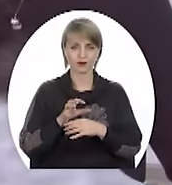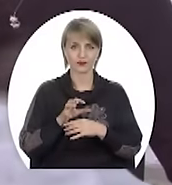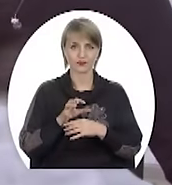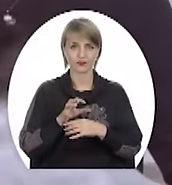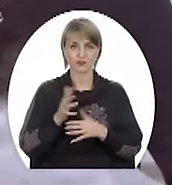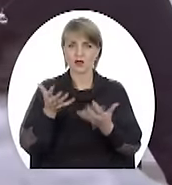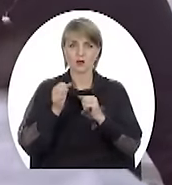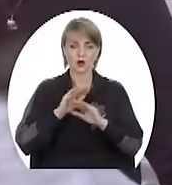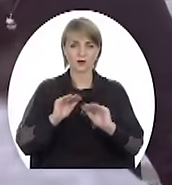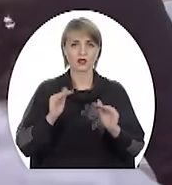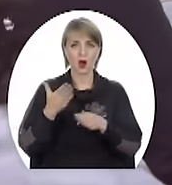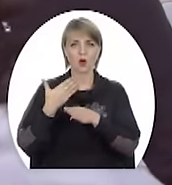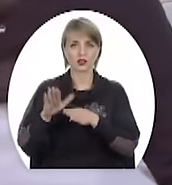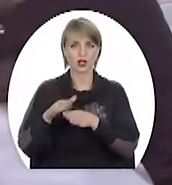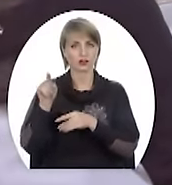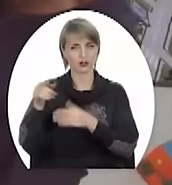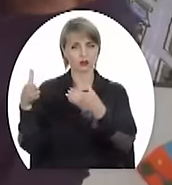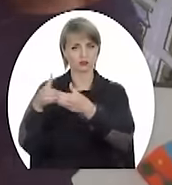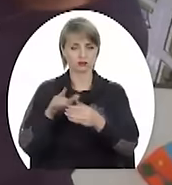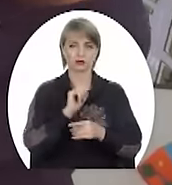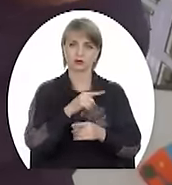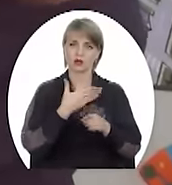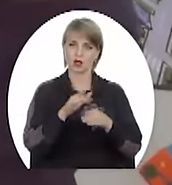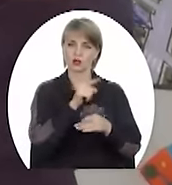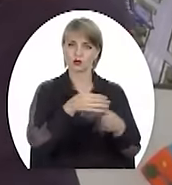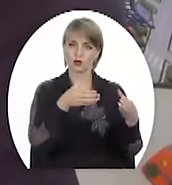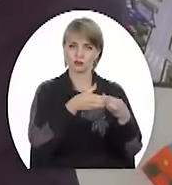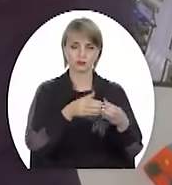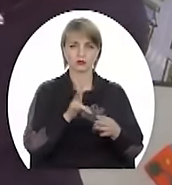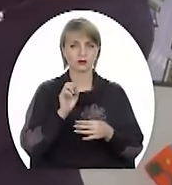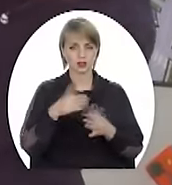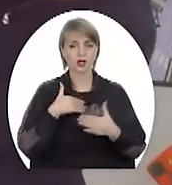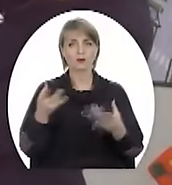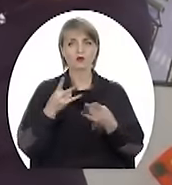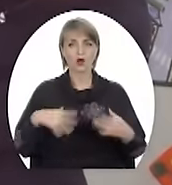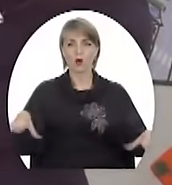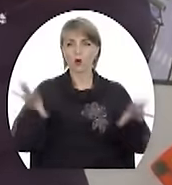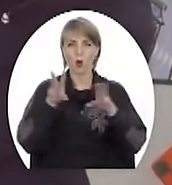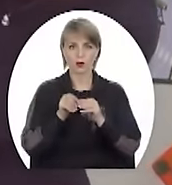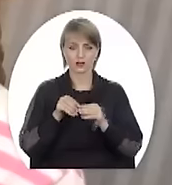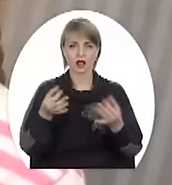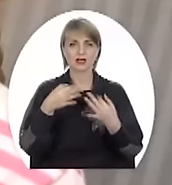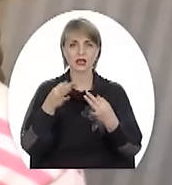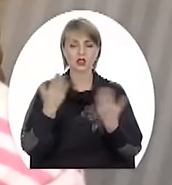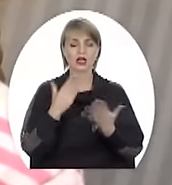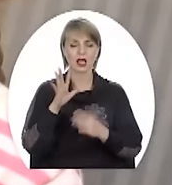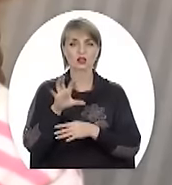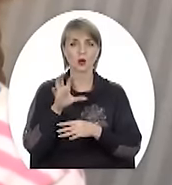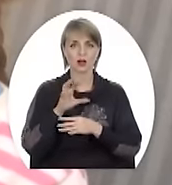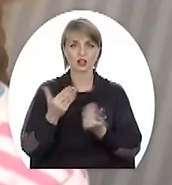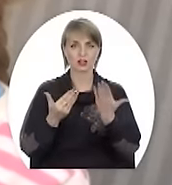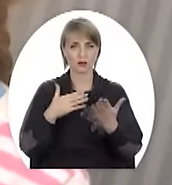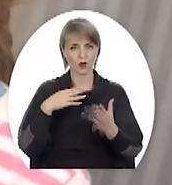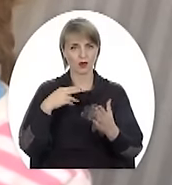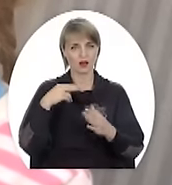есть мы не берем детей отдельно сюда и отдельно сюда. Почему? Потому что нам нужен комплекс. Расскажи, какие собачки с